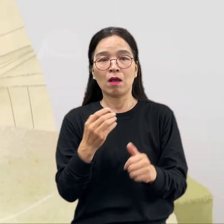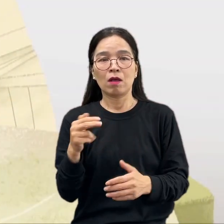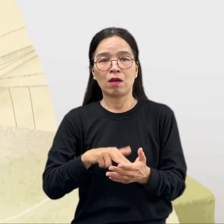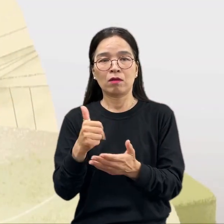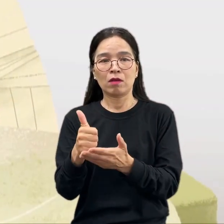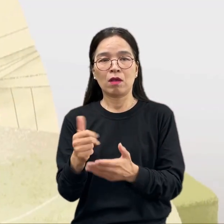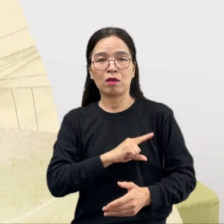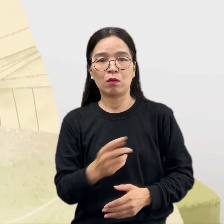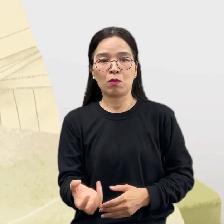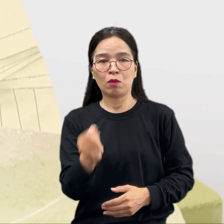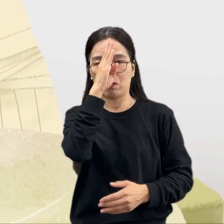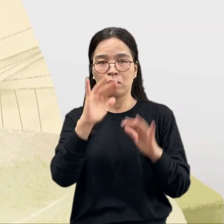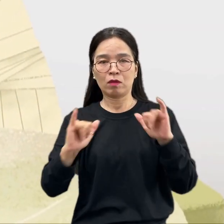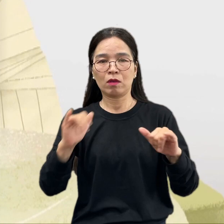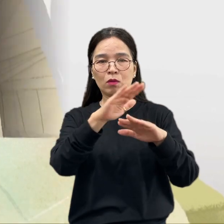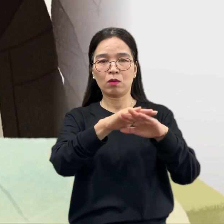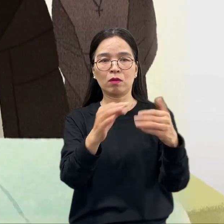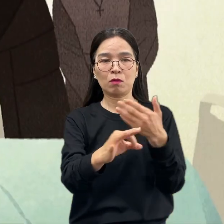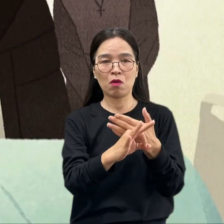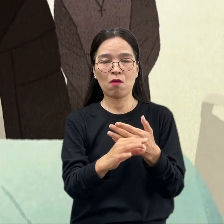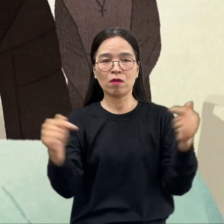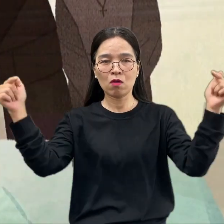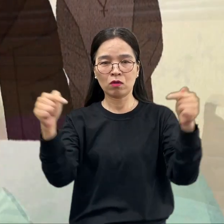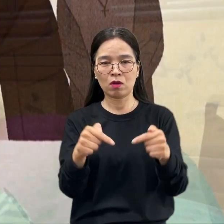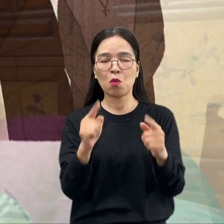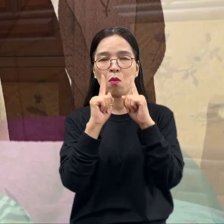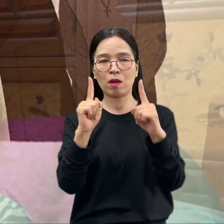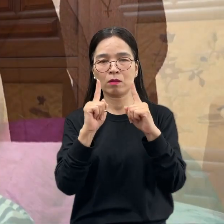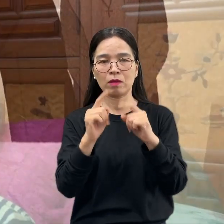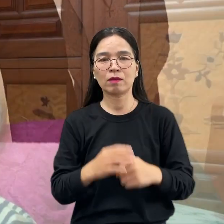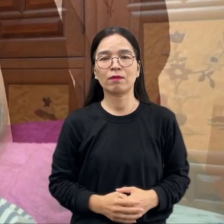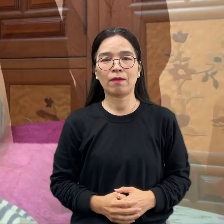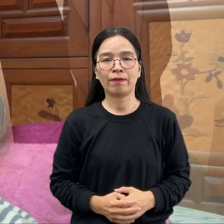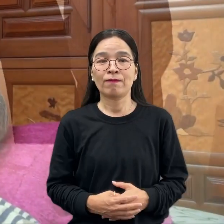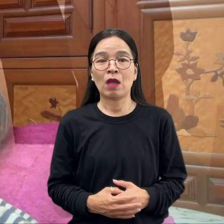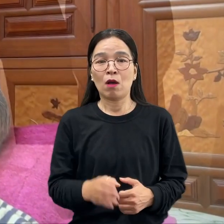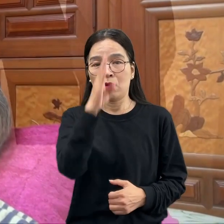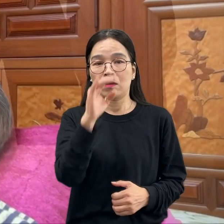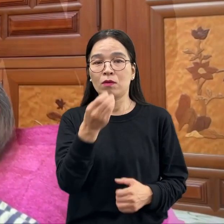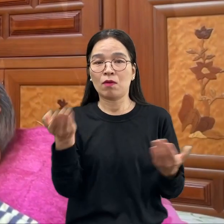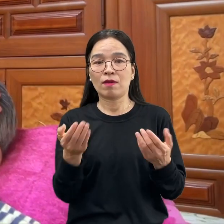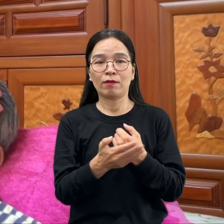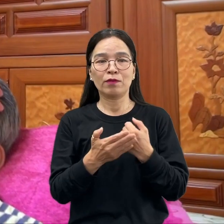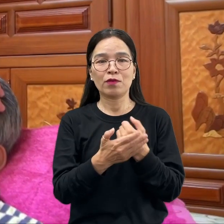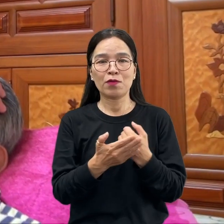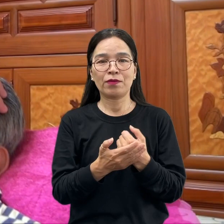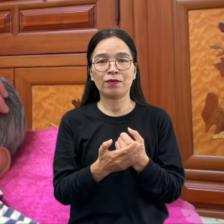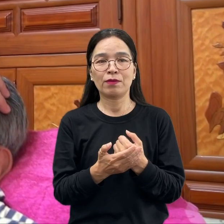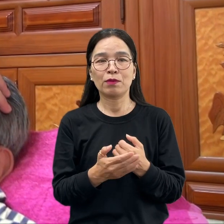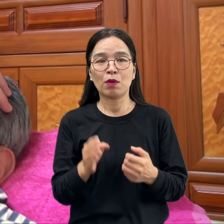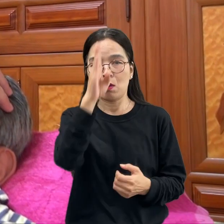당신의 이름으로 병자들에게 손을 얹으면 나을 것이라고 말씀하셨습니다. 그래서 병자성사의